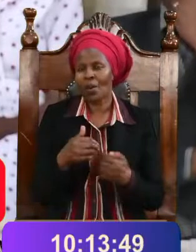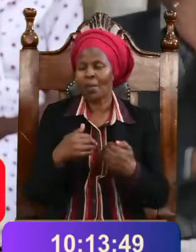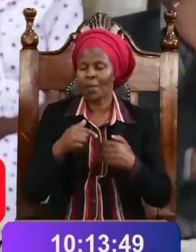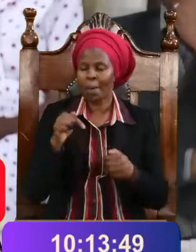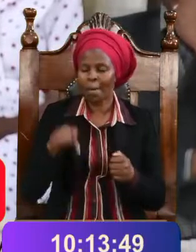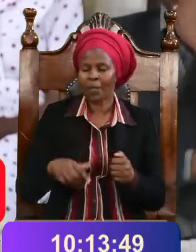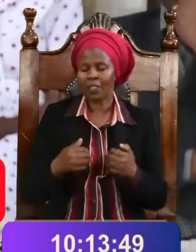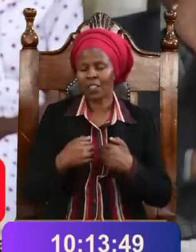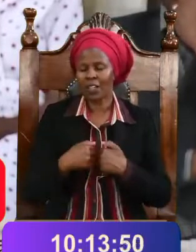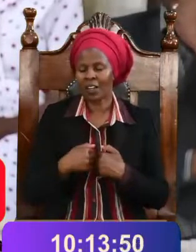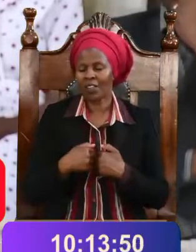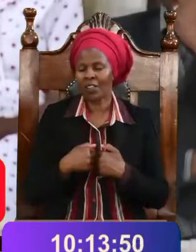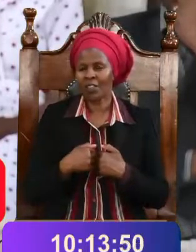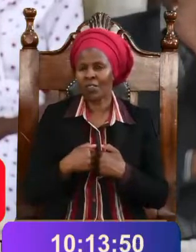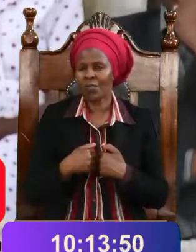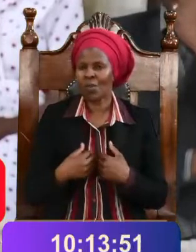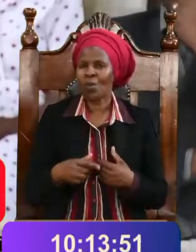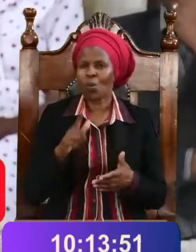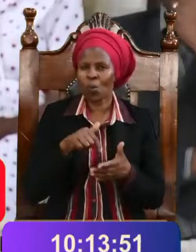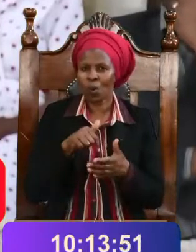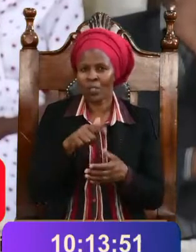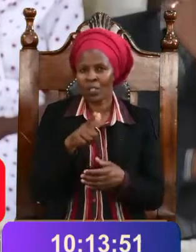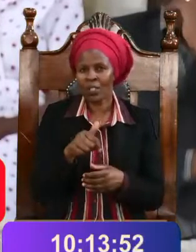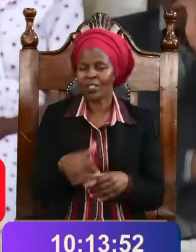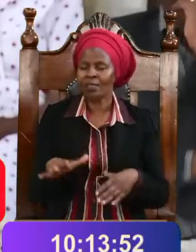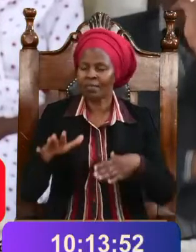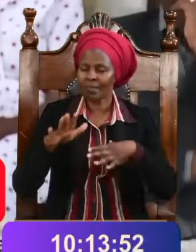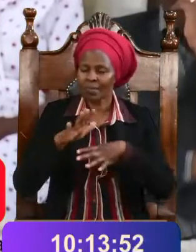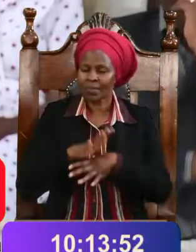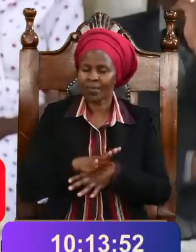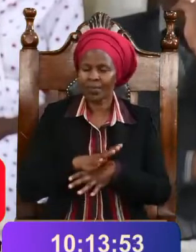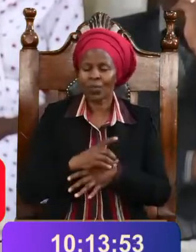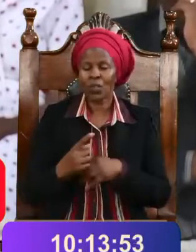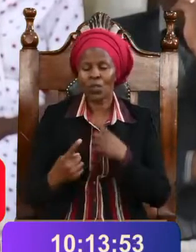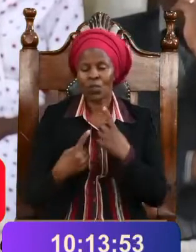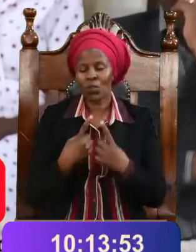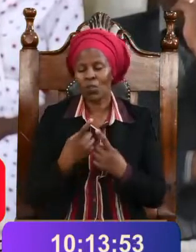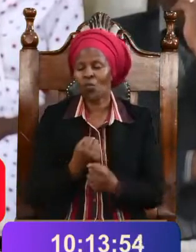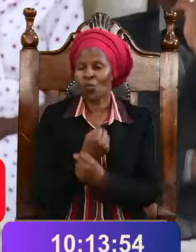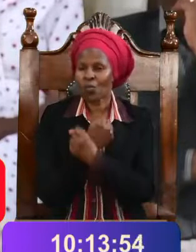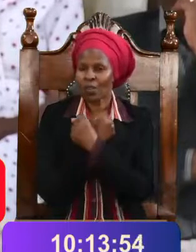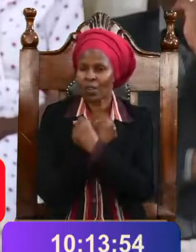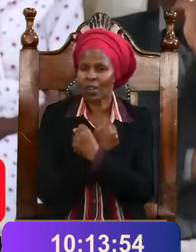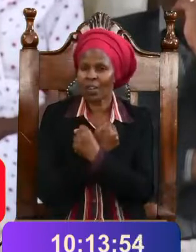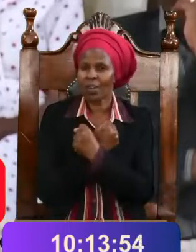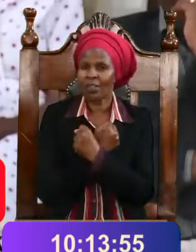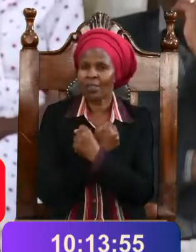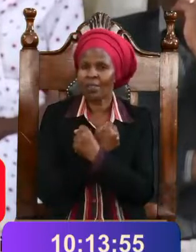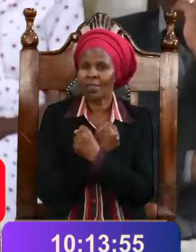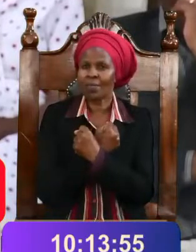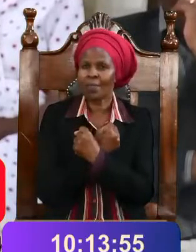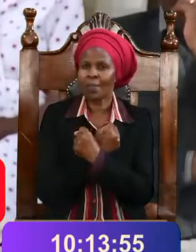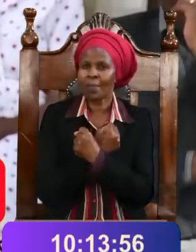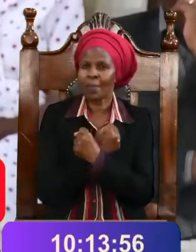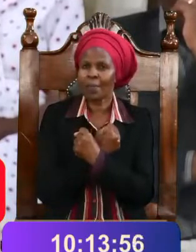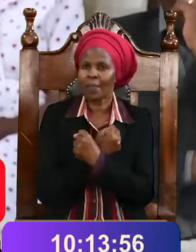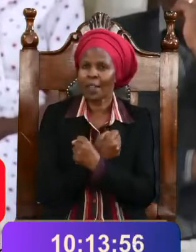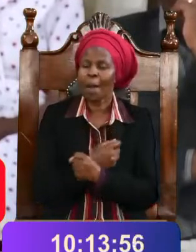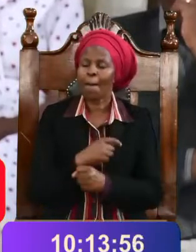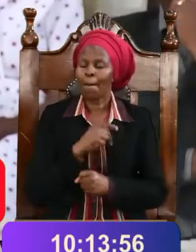you know, mavazi, ama vazi ambalo linatosha. Yazungumza kuhusu upendo, yazungumza kuhusu